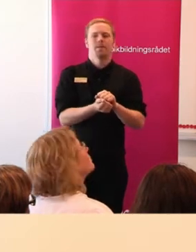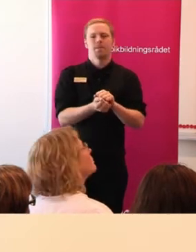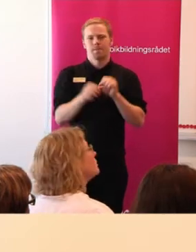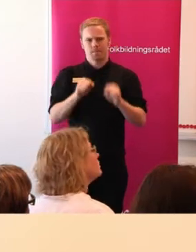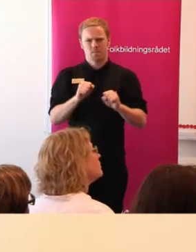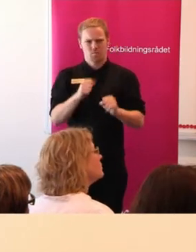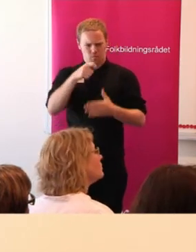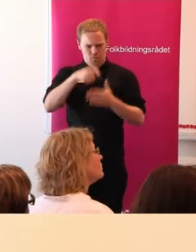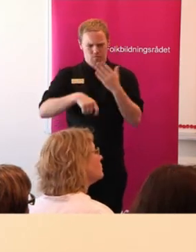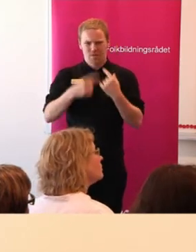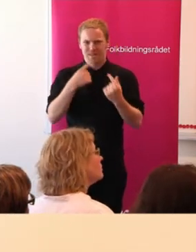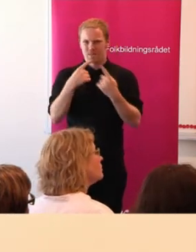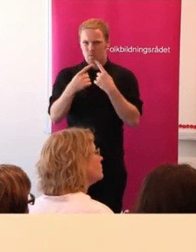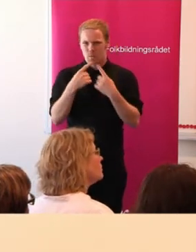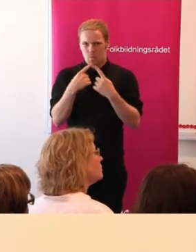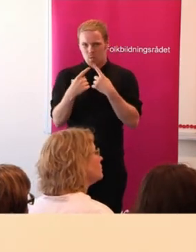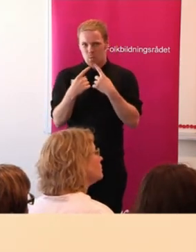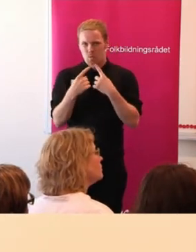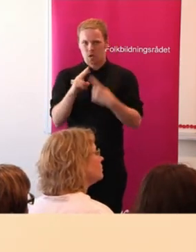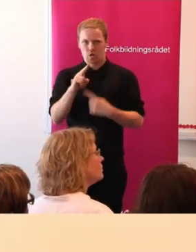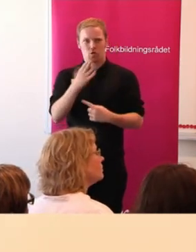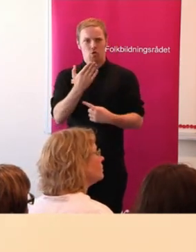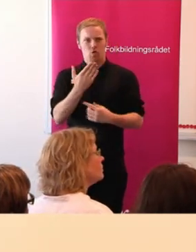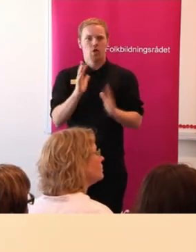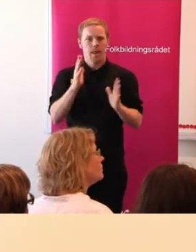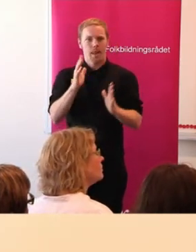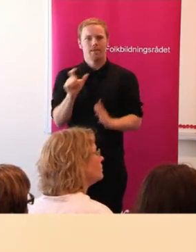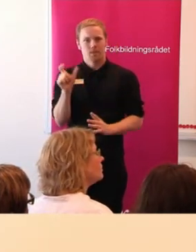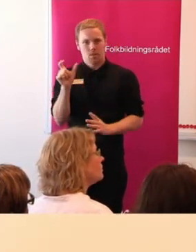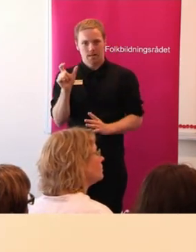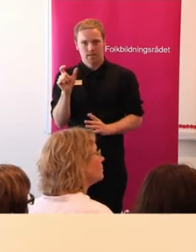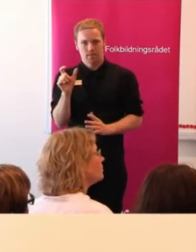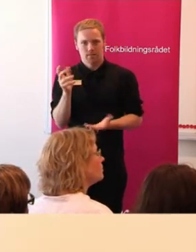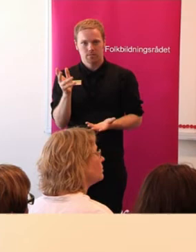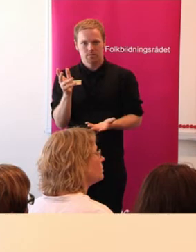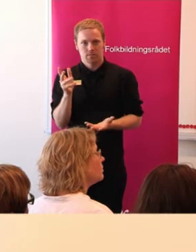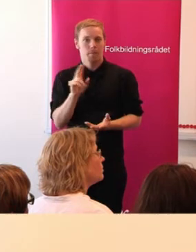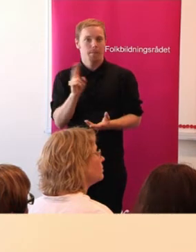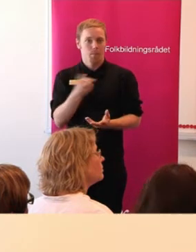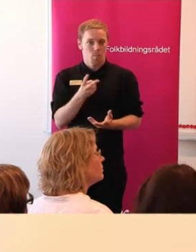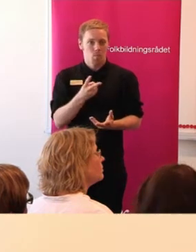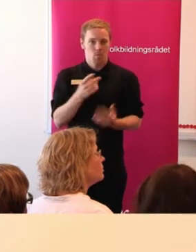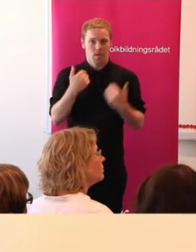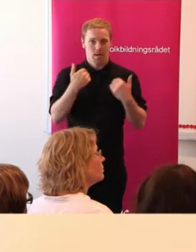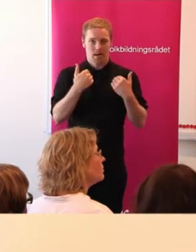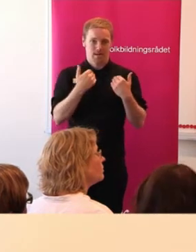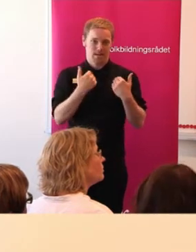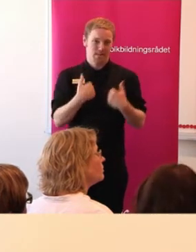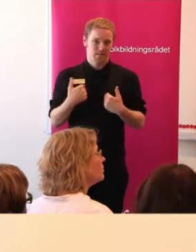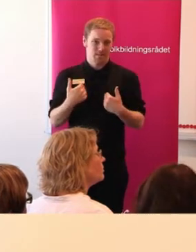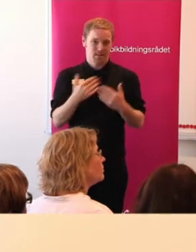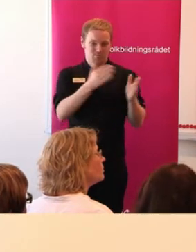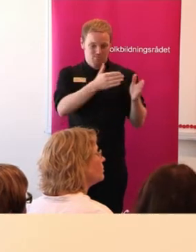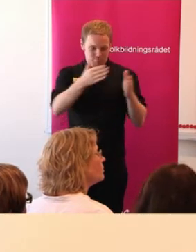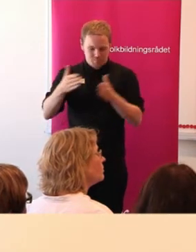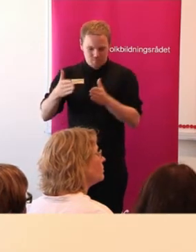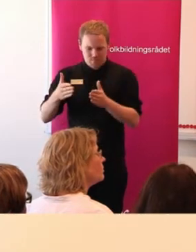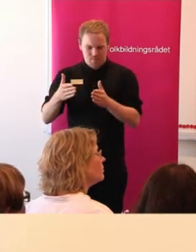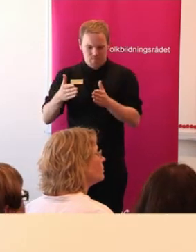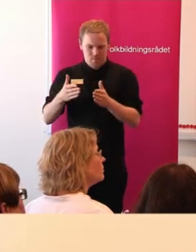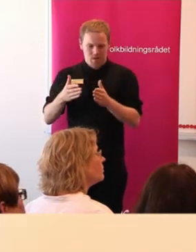man måste börja prata om det här med nya livschanser. Både för individens skull, men också för att vi behöver de individerna som